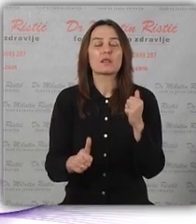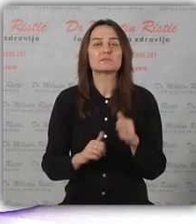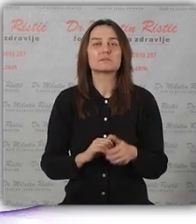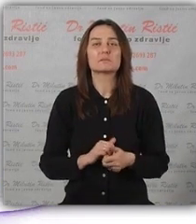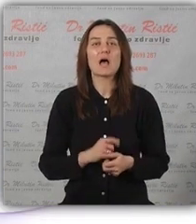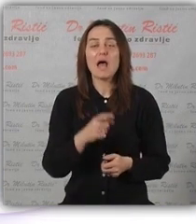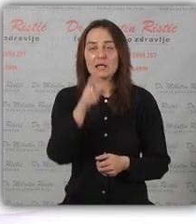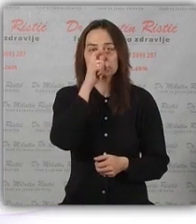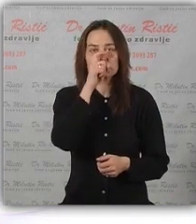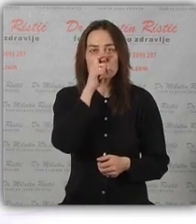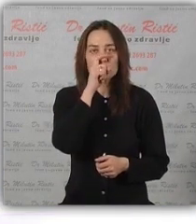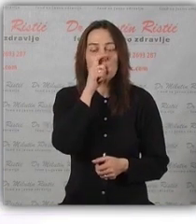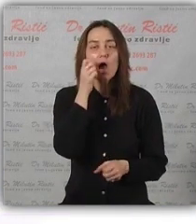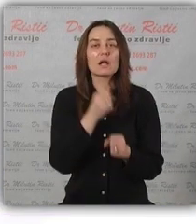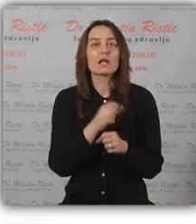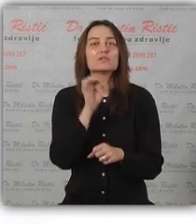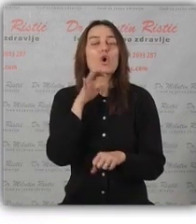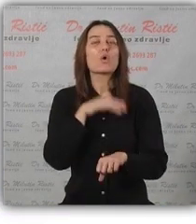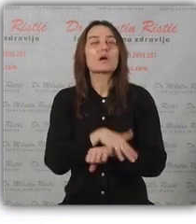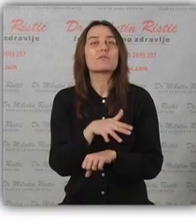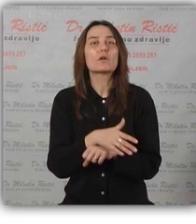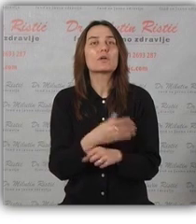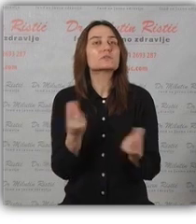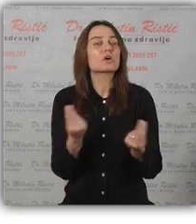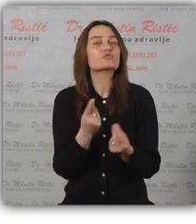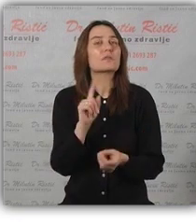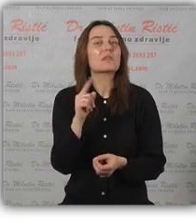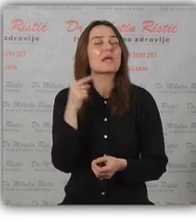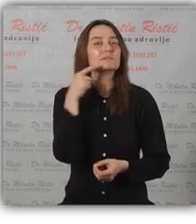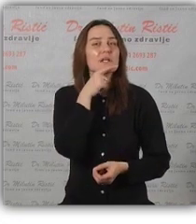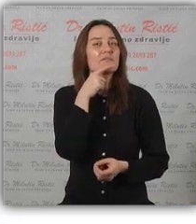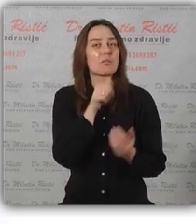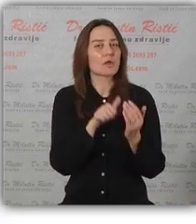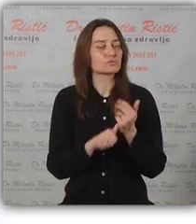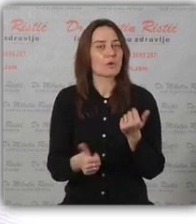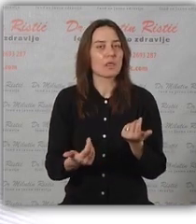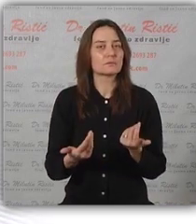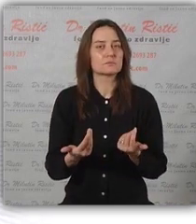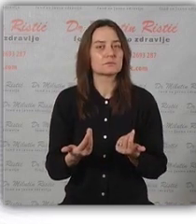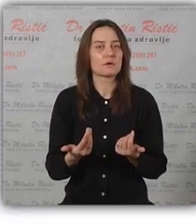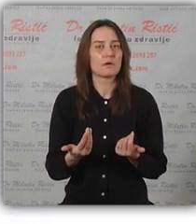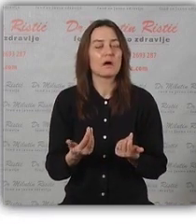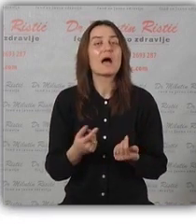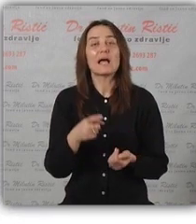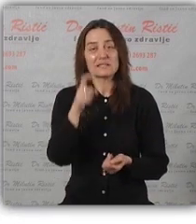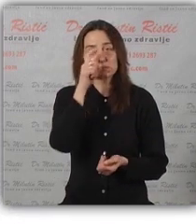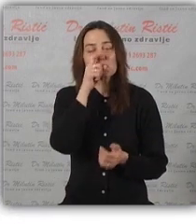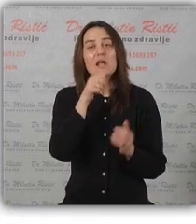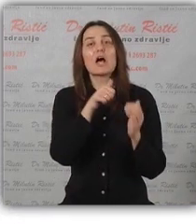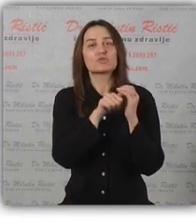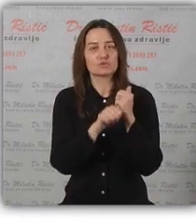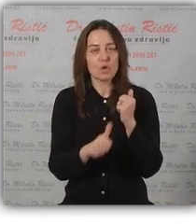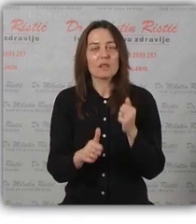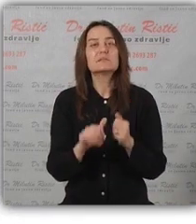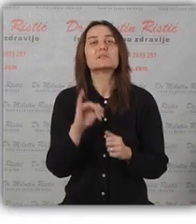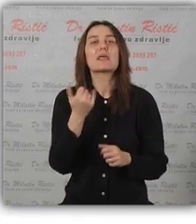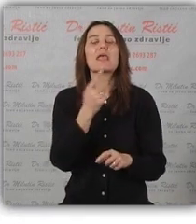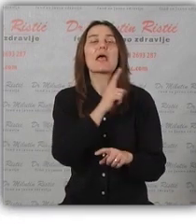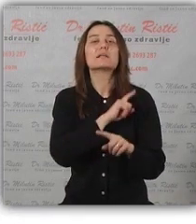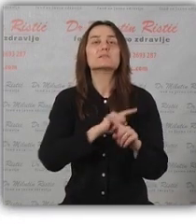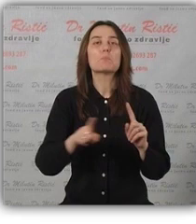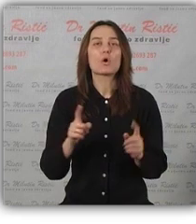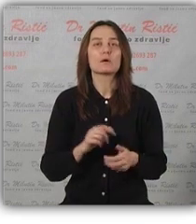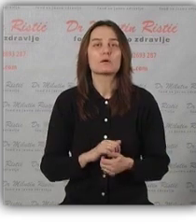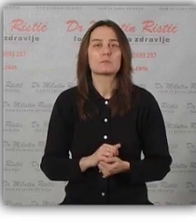Zašto je stolica crna, a radi se o krvarenju? Zašto nije crvena stolica? Crna